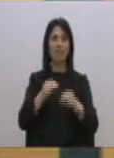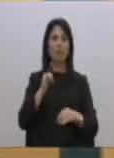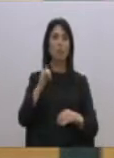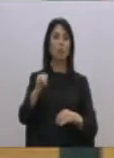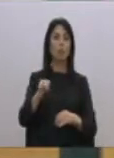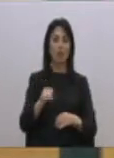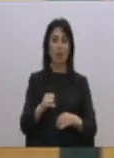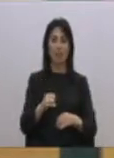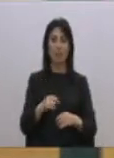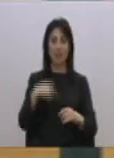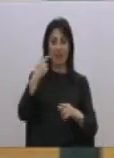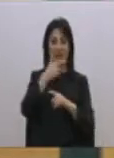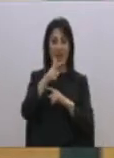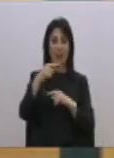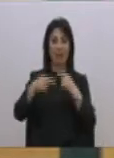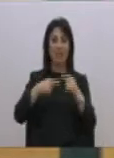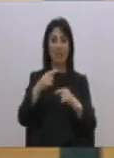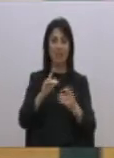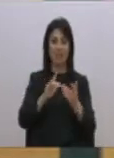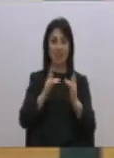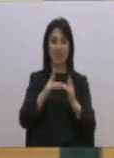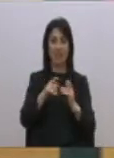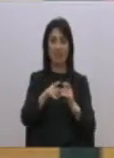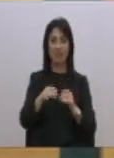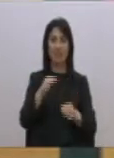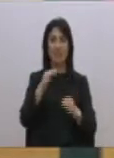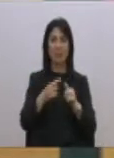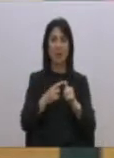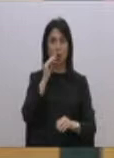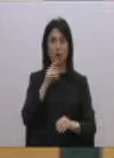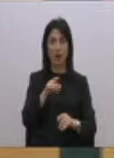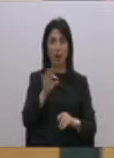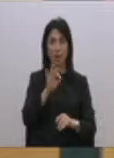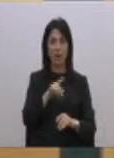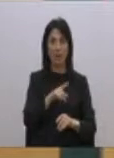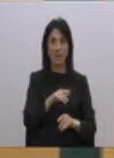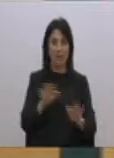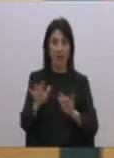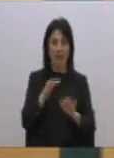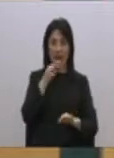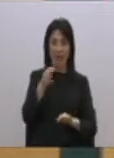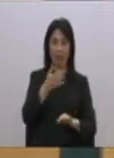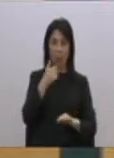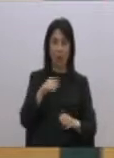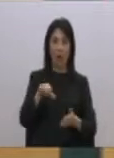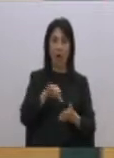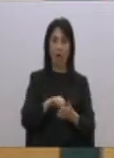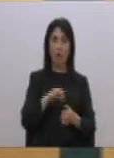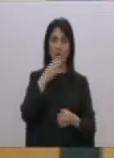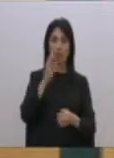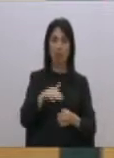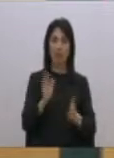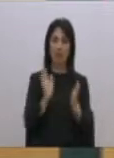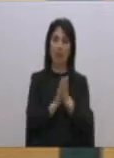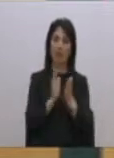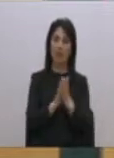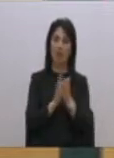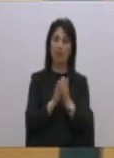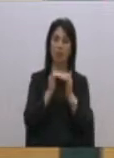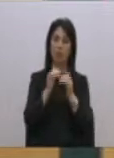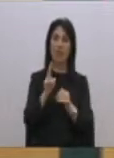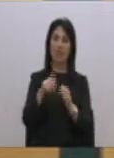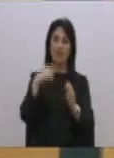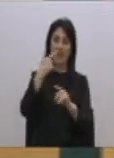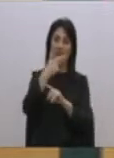ცუდია, კლიპების ტრიალი სოციალურ ქსელში, სასამართლოს რეპუტაცია ვერ ამაღლდება. აქვთ რეაქცია და გამოდიხართ და შემდგომ ტაშს უკრავთ იმათ, ვინც ამ